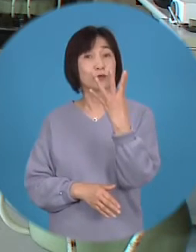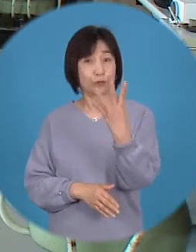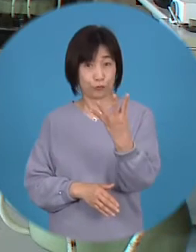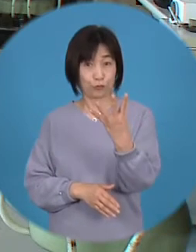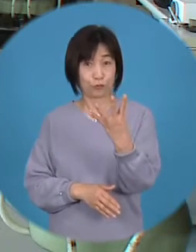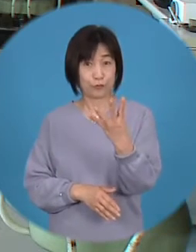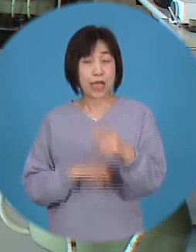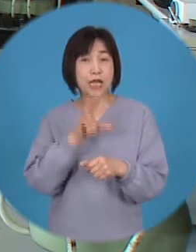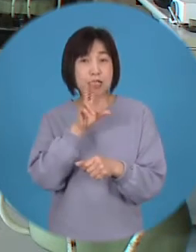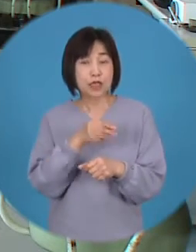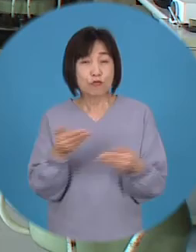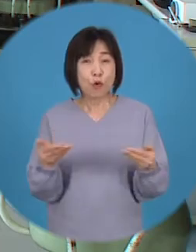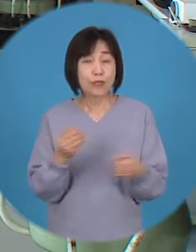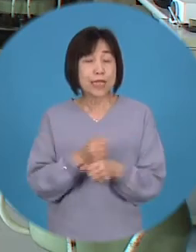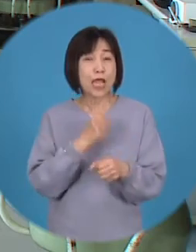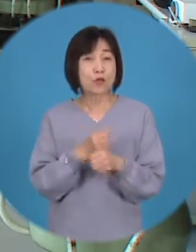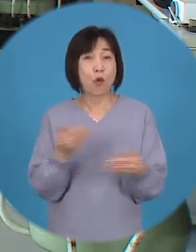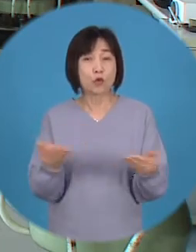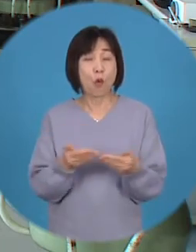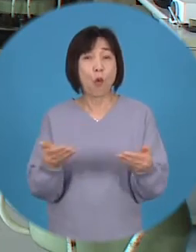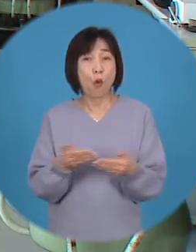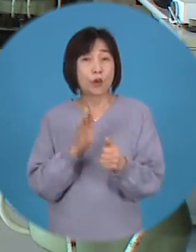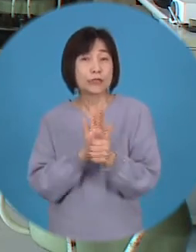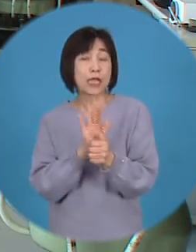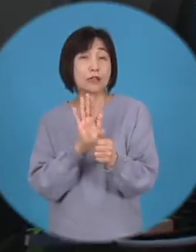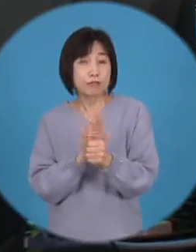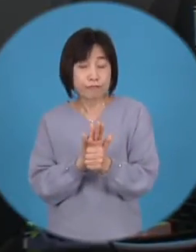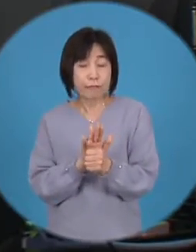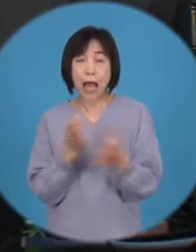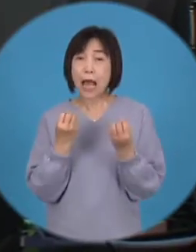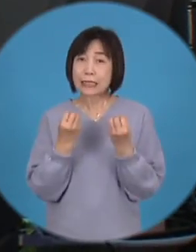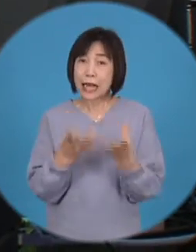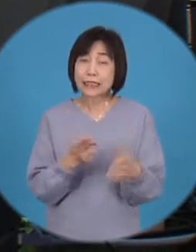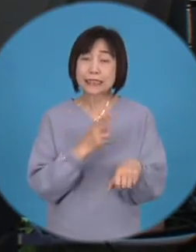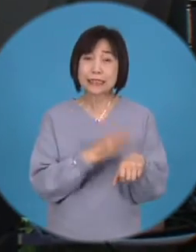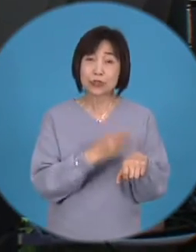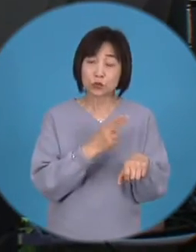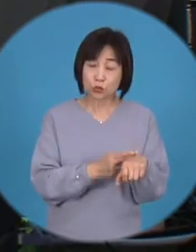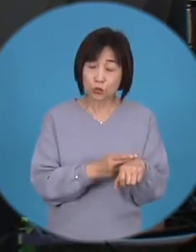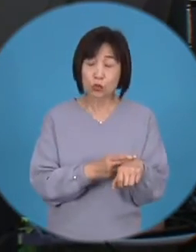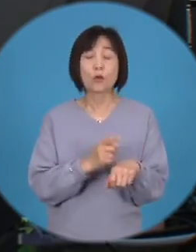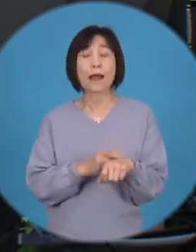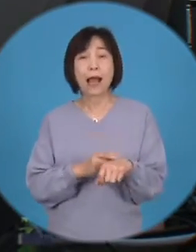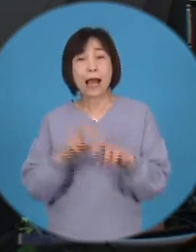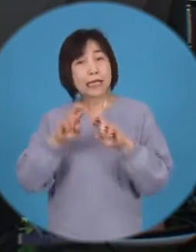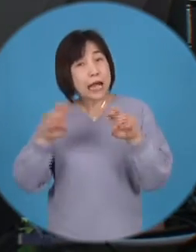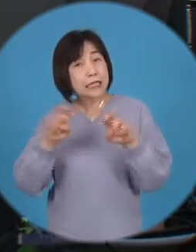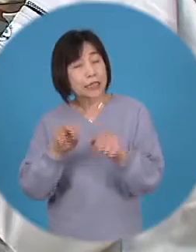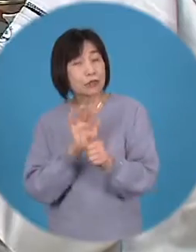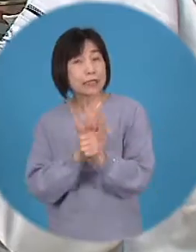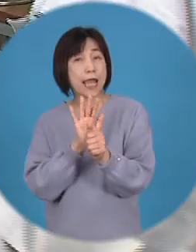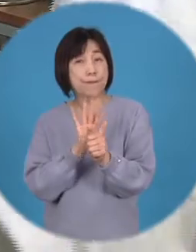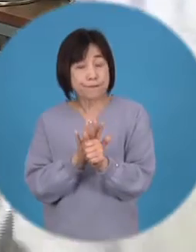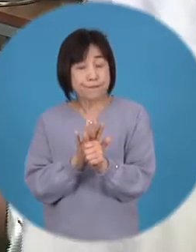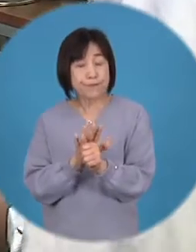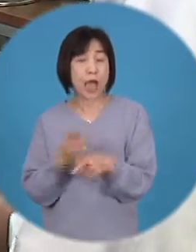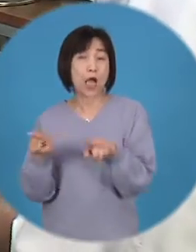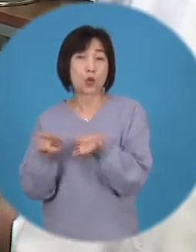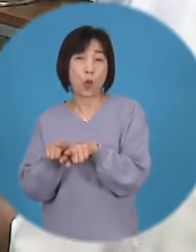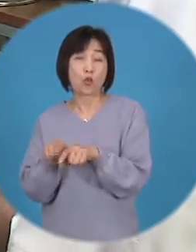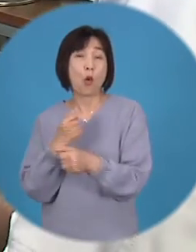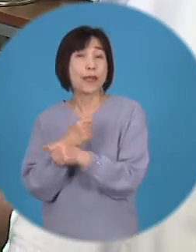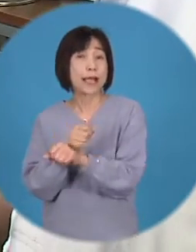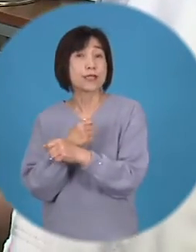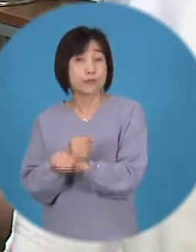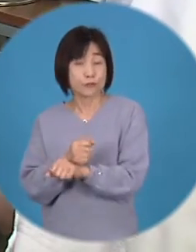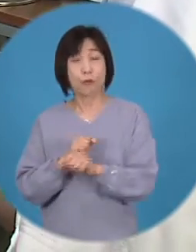阜の製造業を総合的に支援するため新しい技術や商品の開発支援、共同研究など